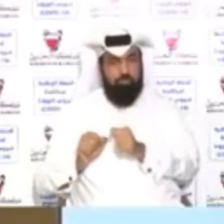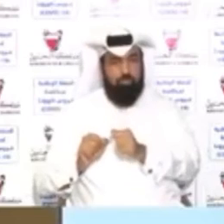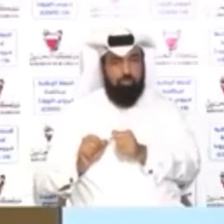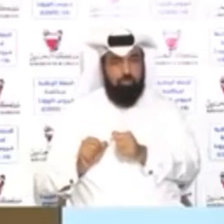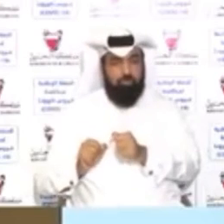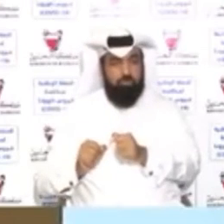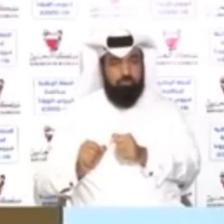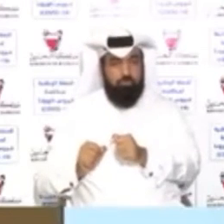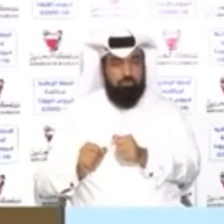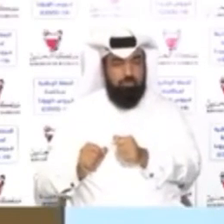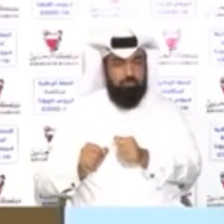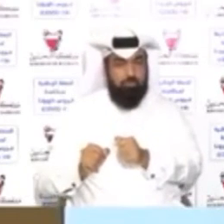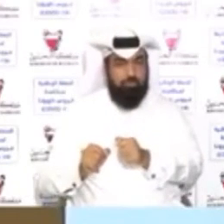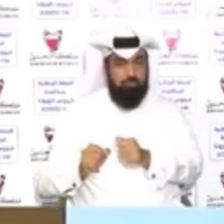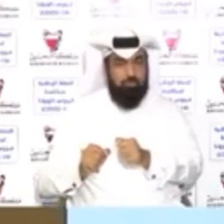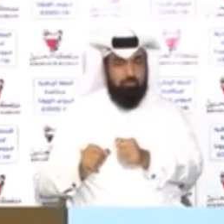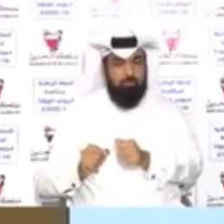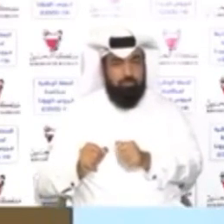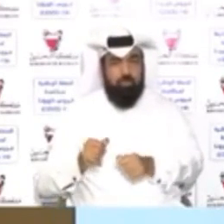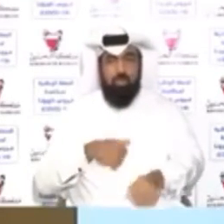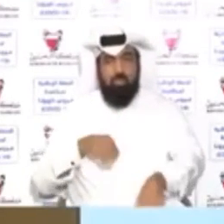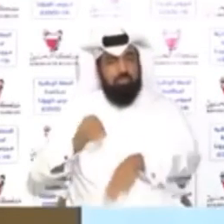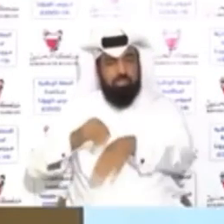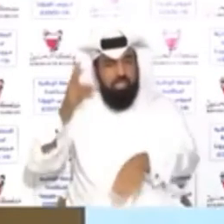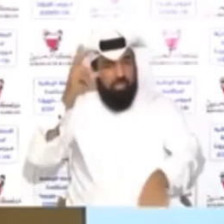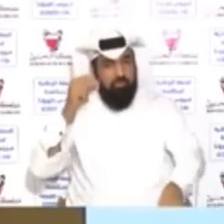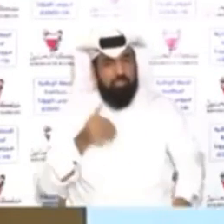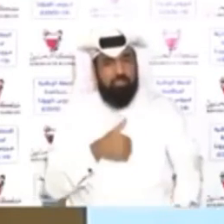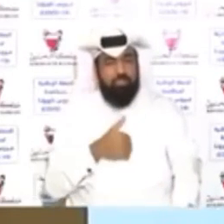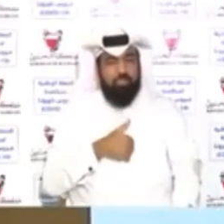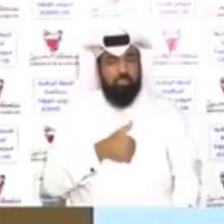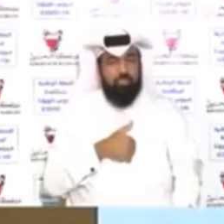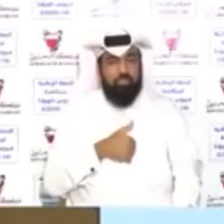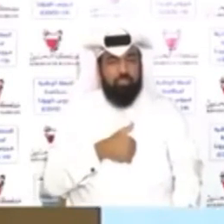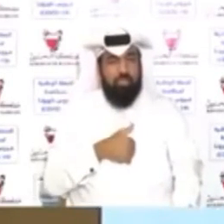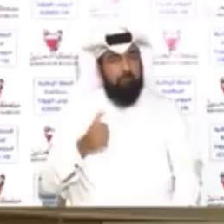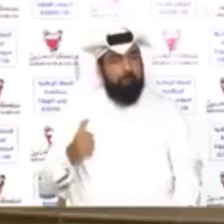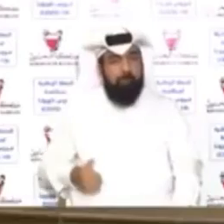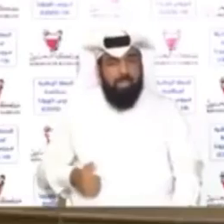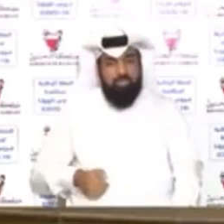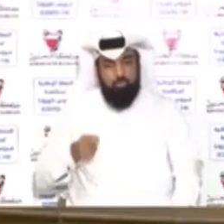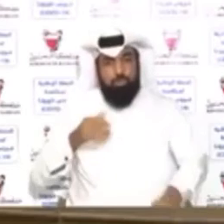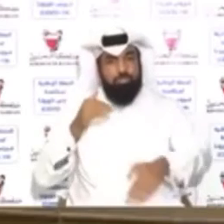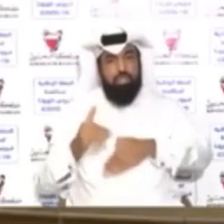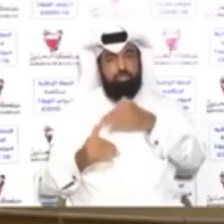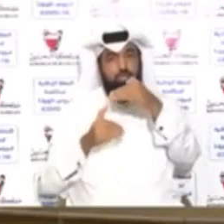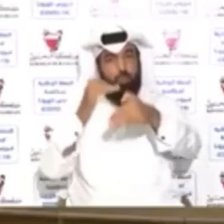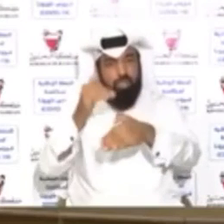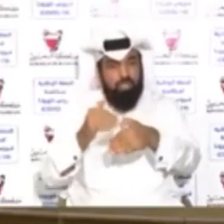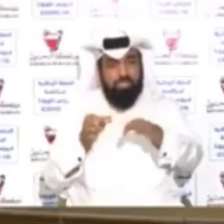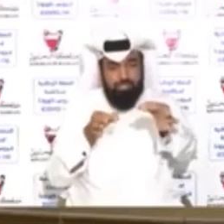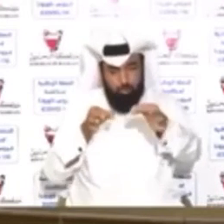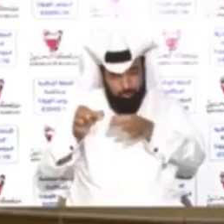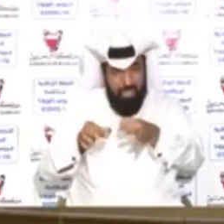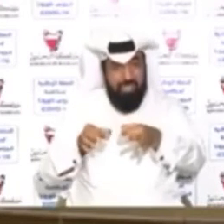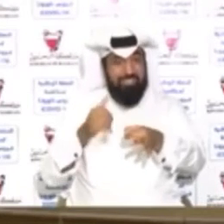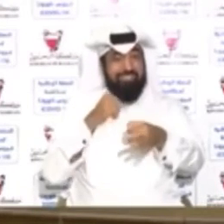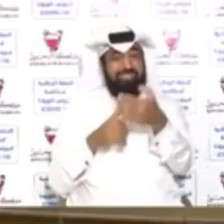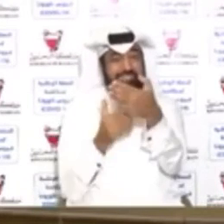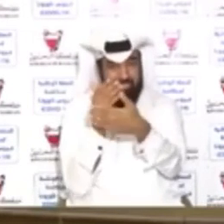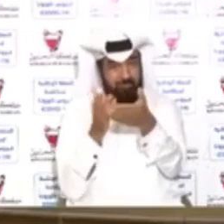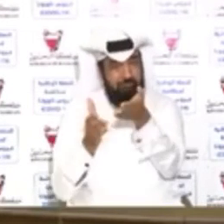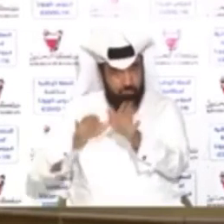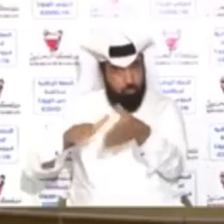جائحة كورونا كوفيد 19. نود معرفة ملامح هذا التقدم، وهل تم استخدام أساليب جديدة في التصدي لهذا